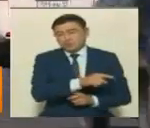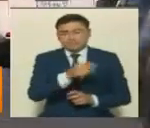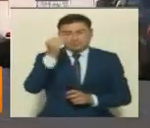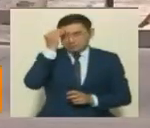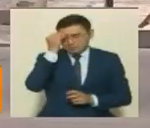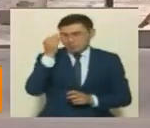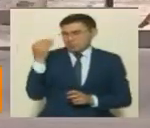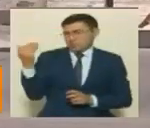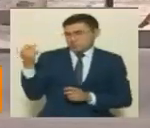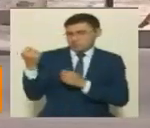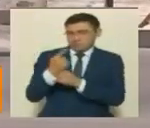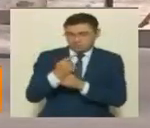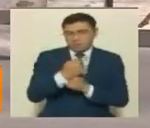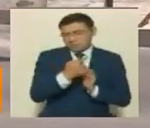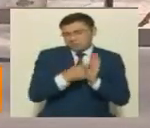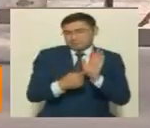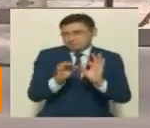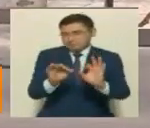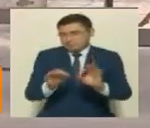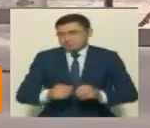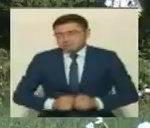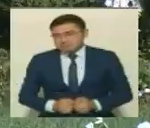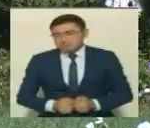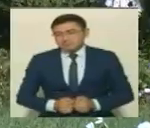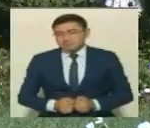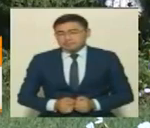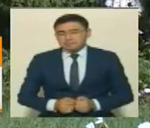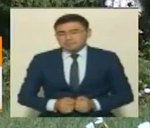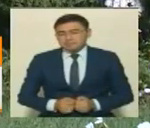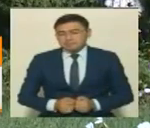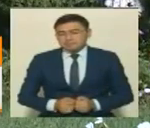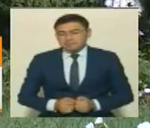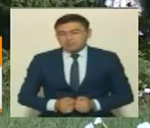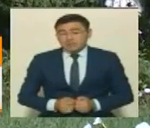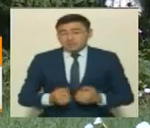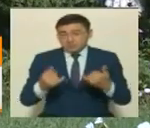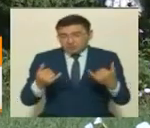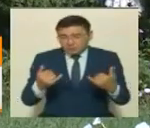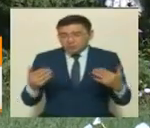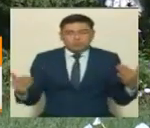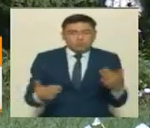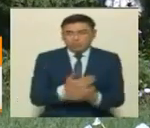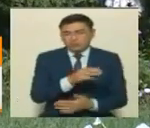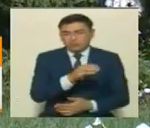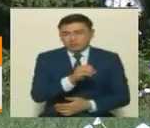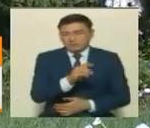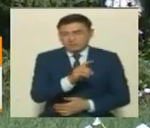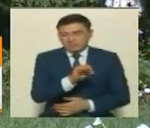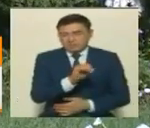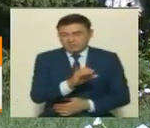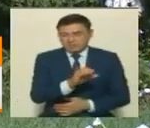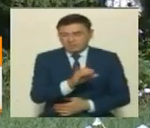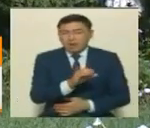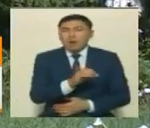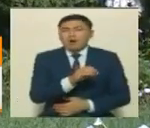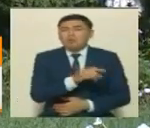мнением относительно поручений главы государства. Еще один тезис, который напрямую касается и деятельности нашей